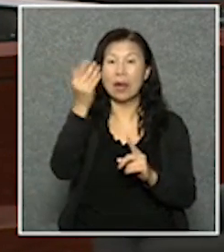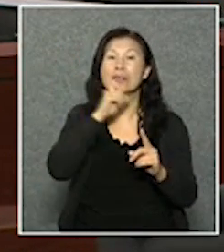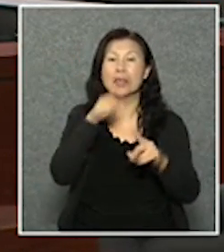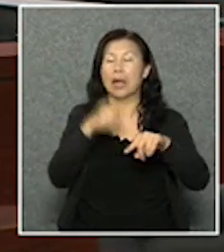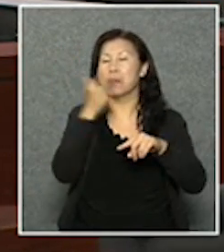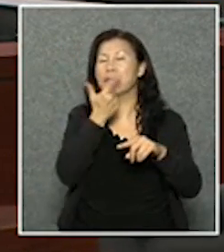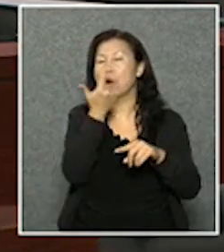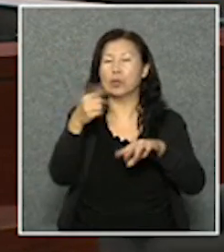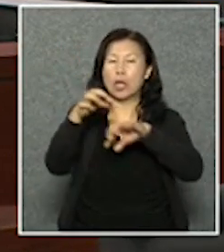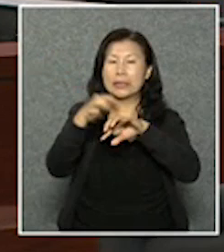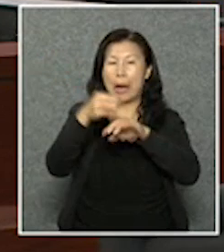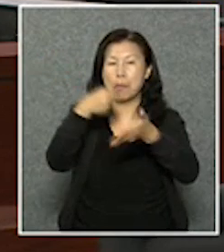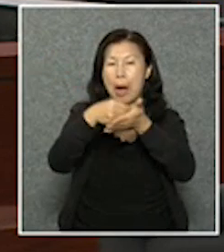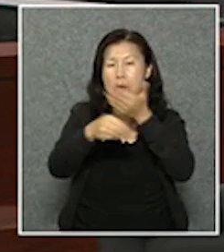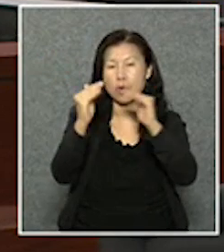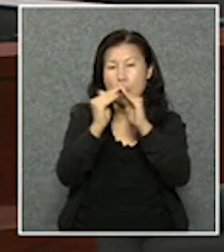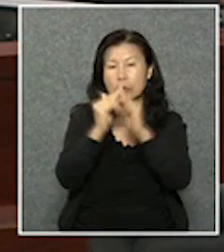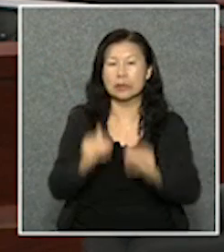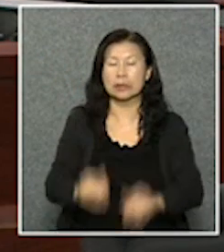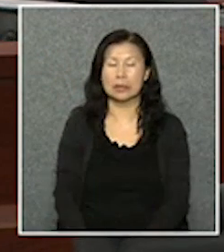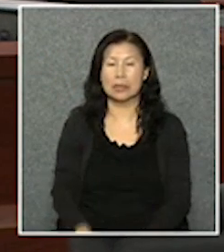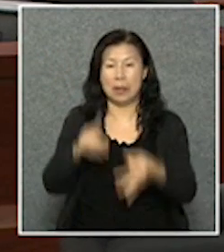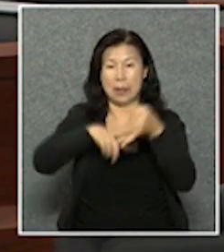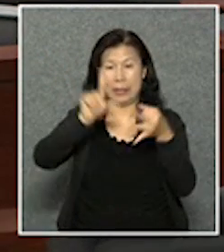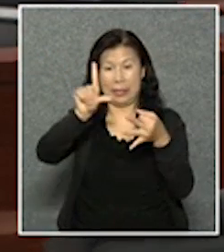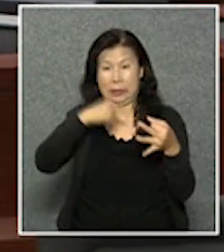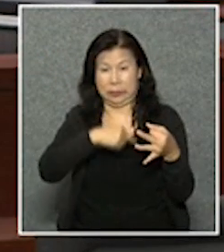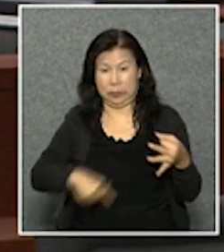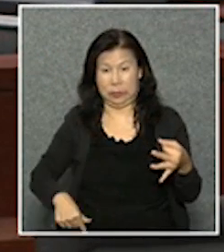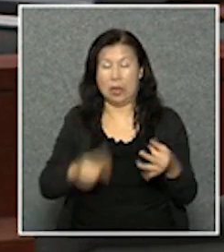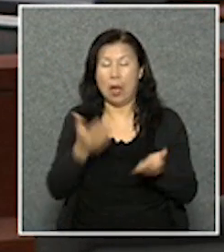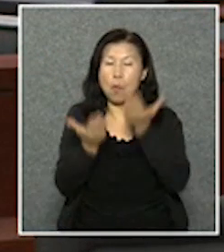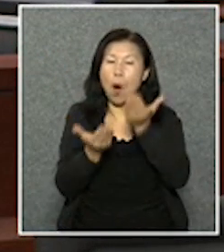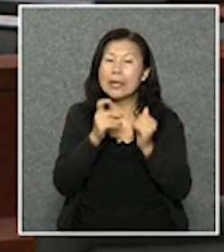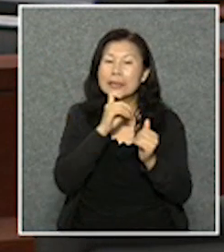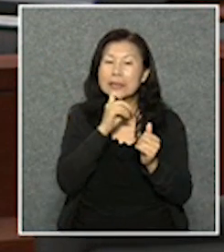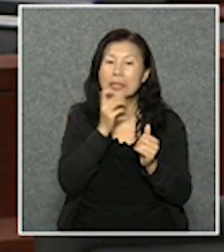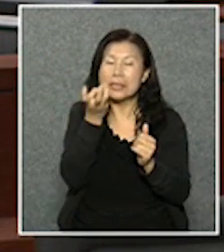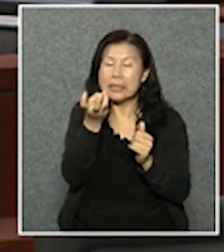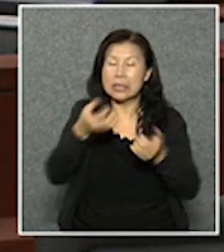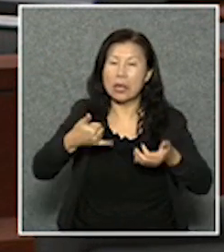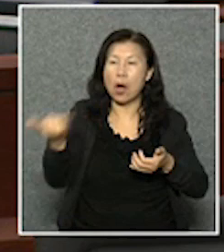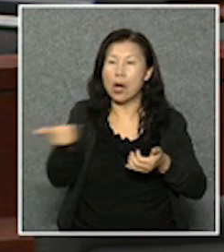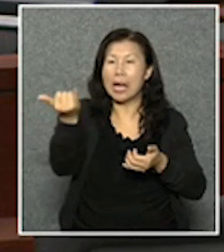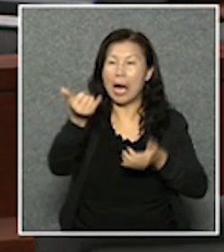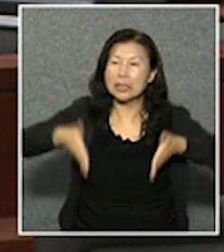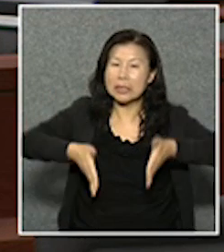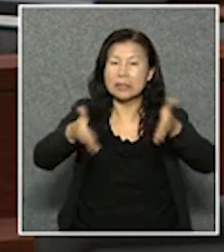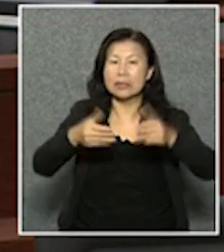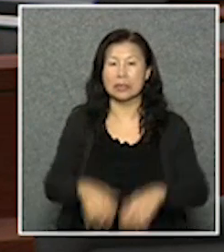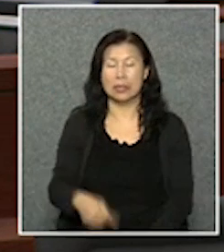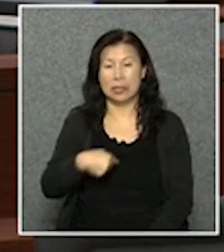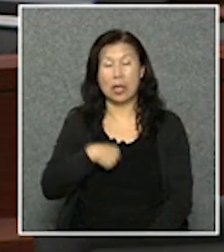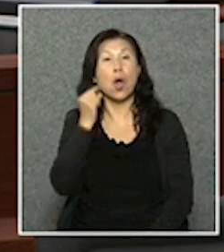鋪咁。咁咧其實咧，我諗咧，李卓人議員咧，可能咧真係咧好少去行下街嘅 ，OK？ 咁